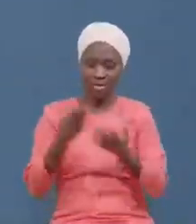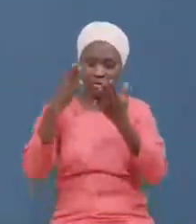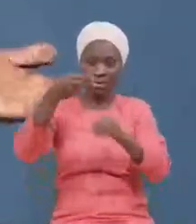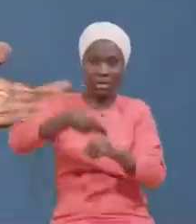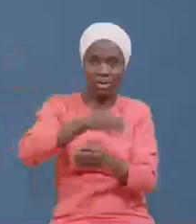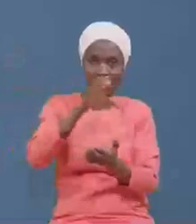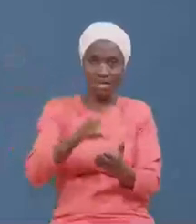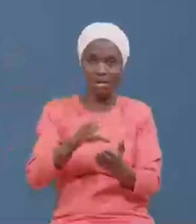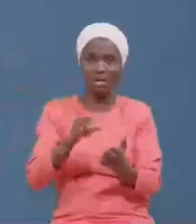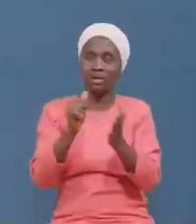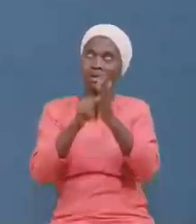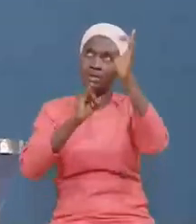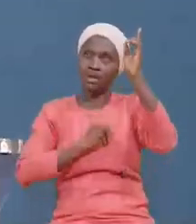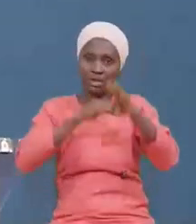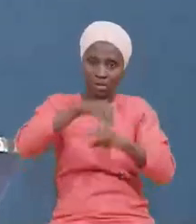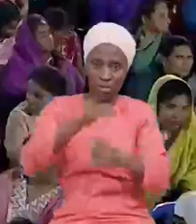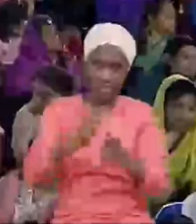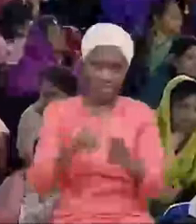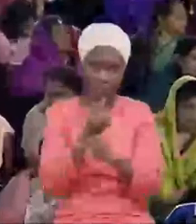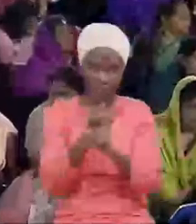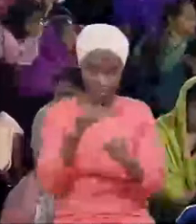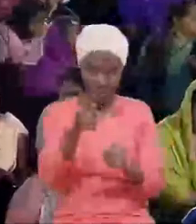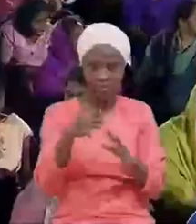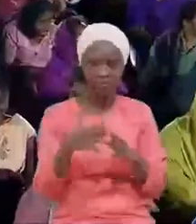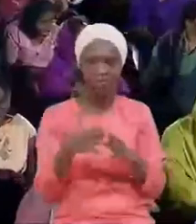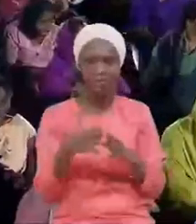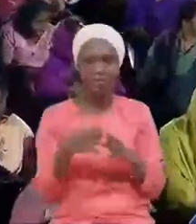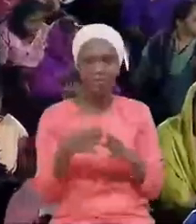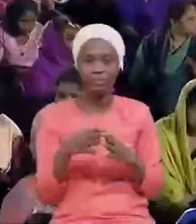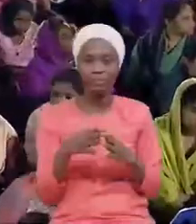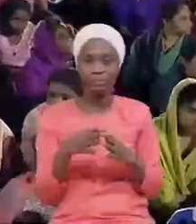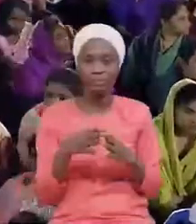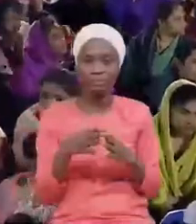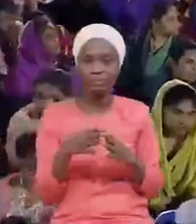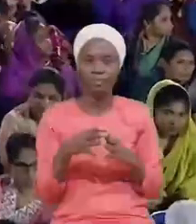il est l'agneau sacrificiel envoyé de Dieu pour vous sauver.